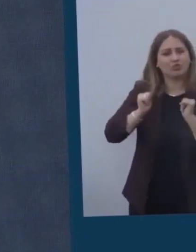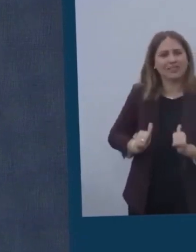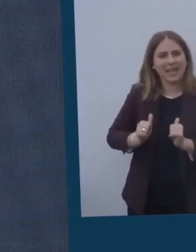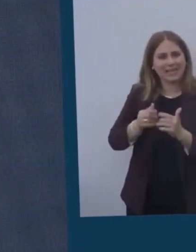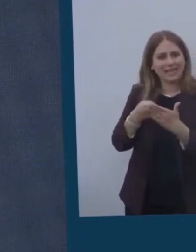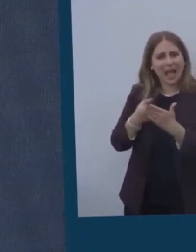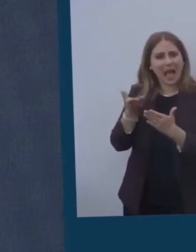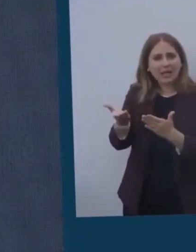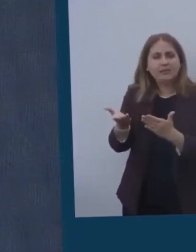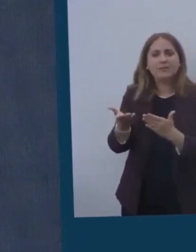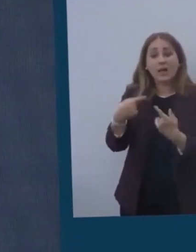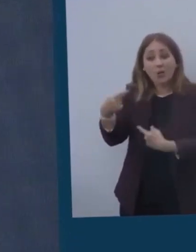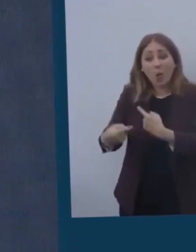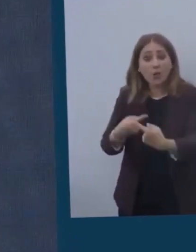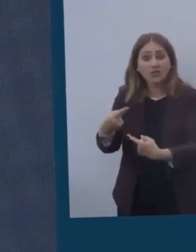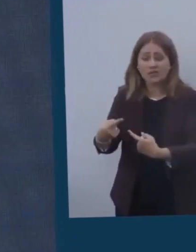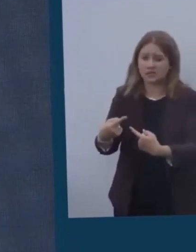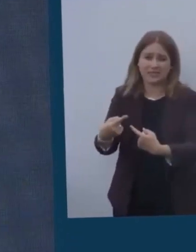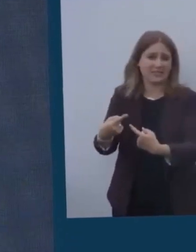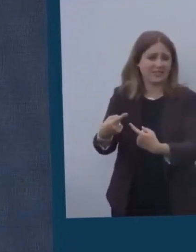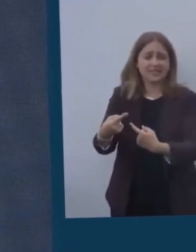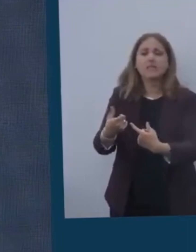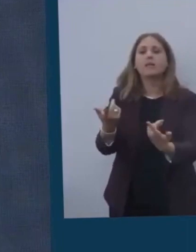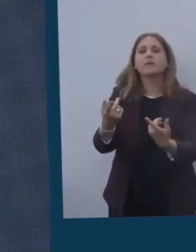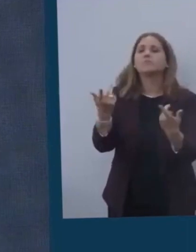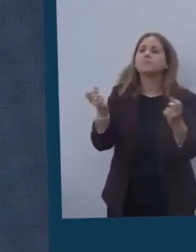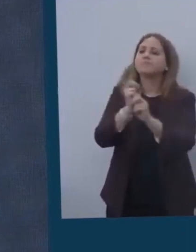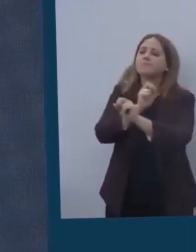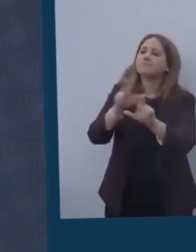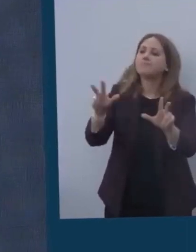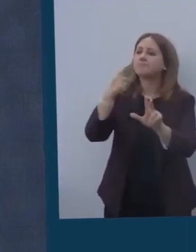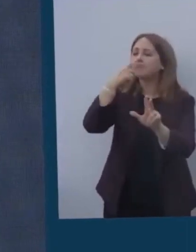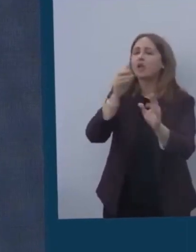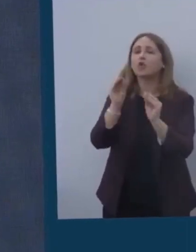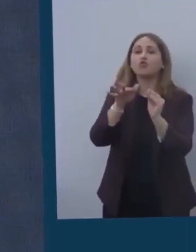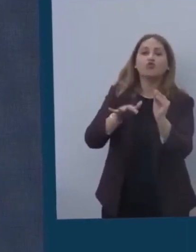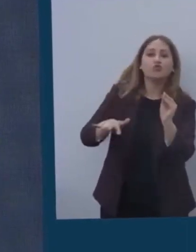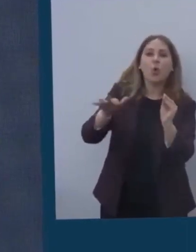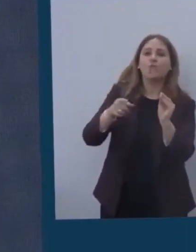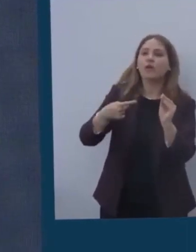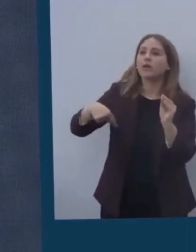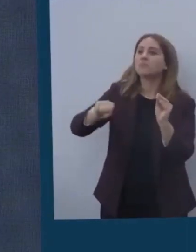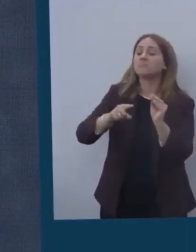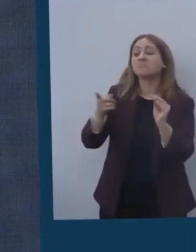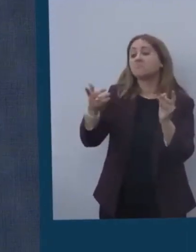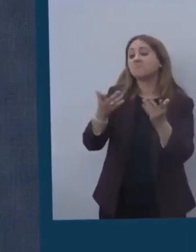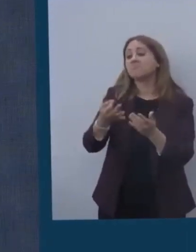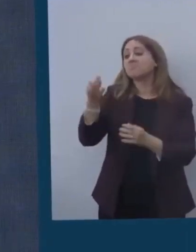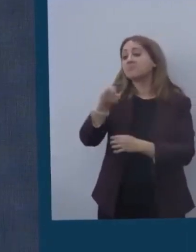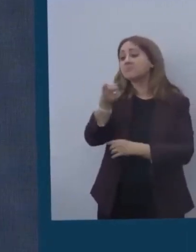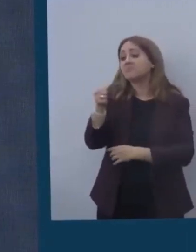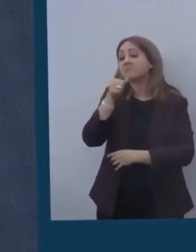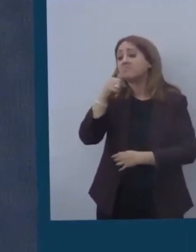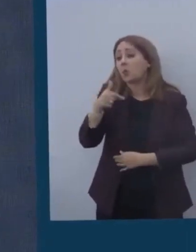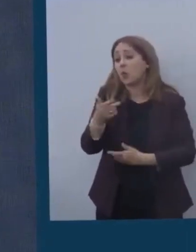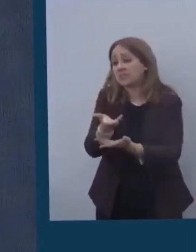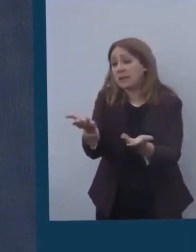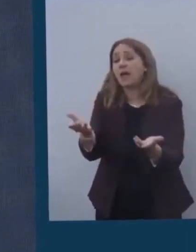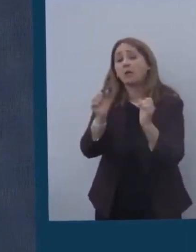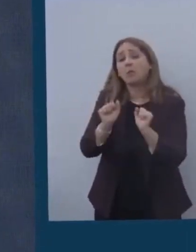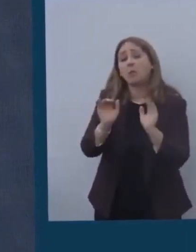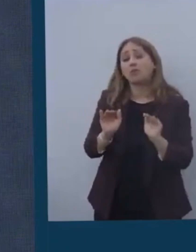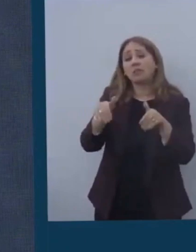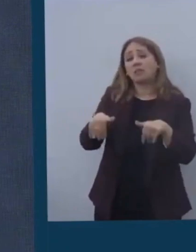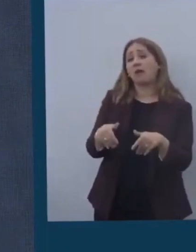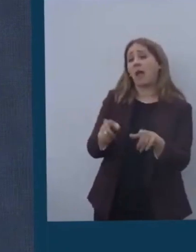nostri giovani che hanno creato la nostra patria, non abbiamo bisogno di voi, state sul divano, vi diamo una